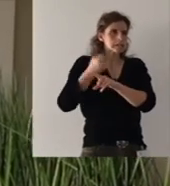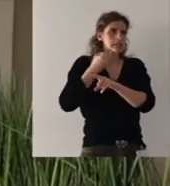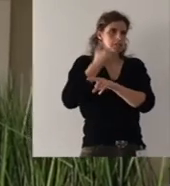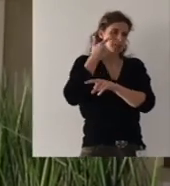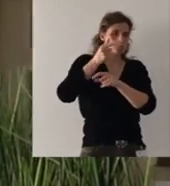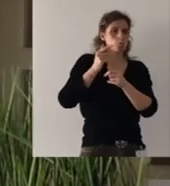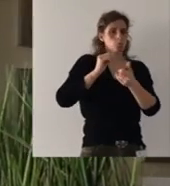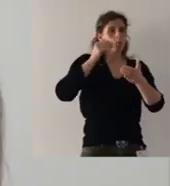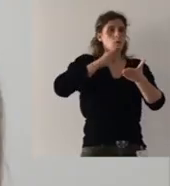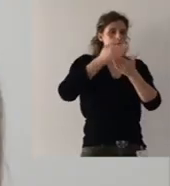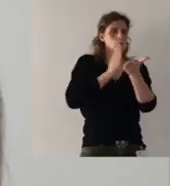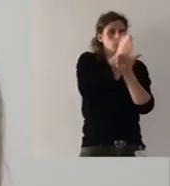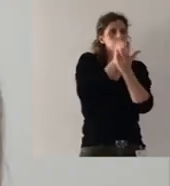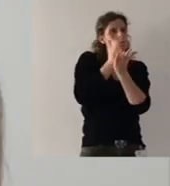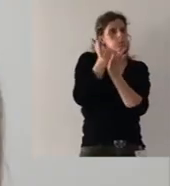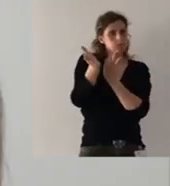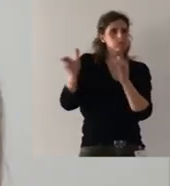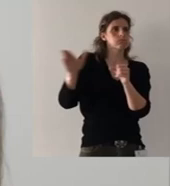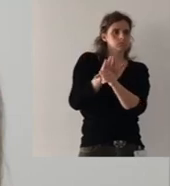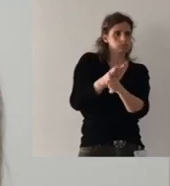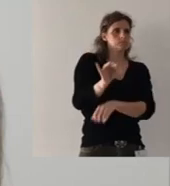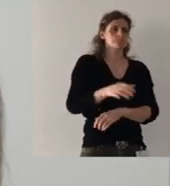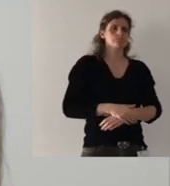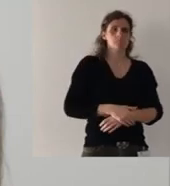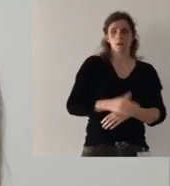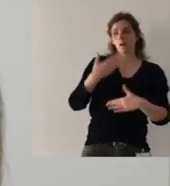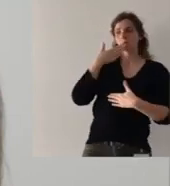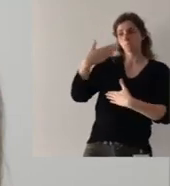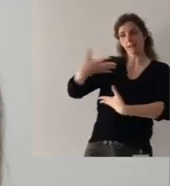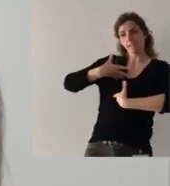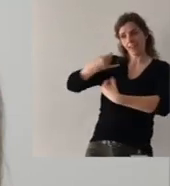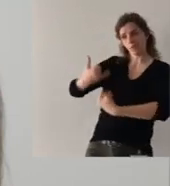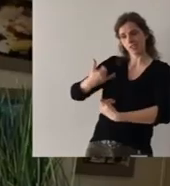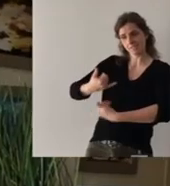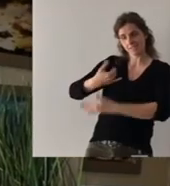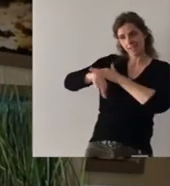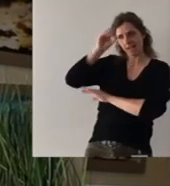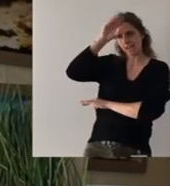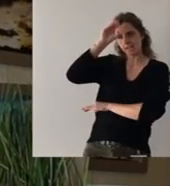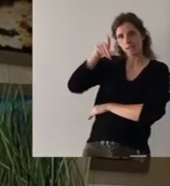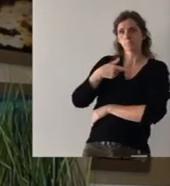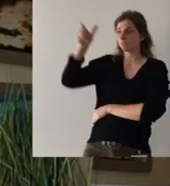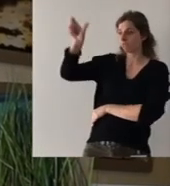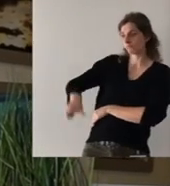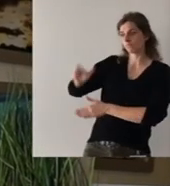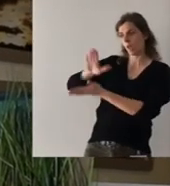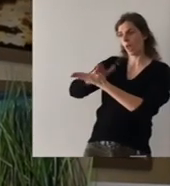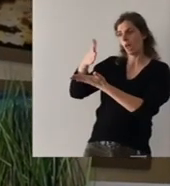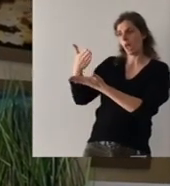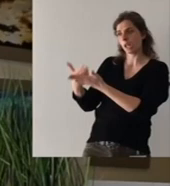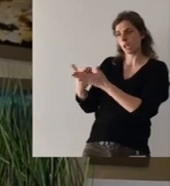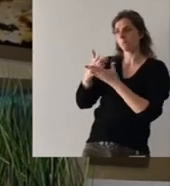mais elle essaie de satisfaire tout le monde au mieux. Merci de nous recevoir ici dans la clinique Pochet. Alors vous êtes